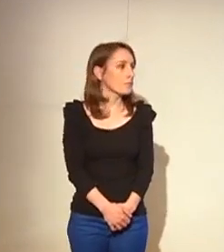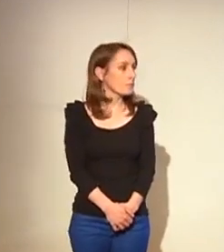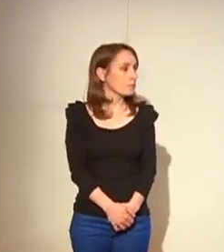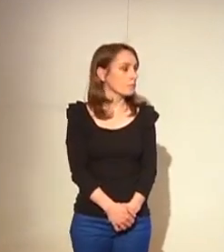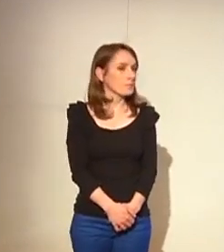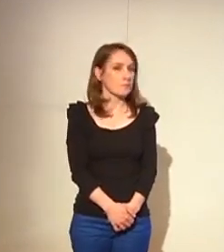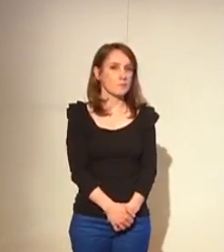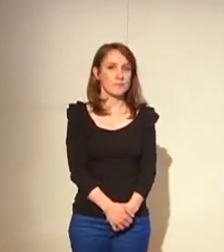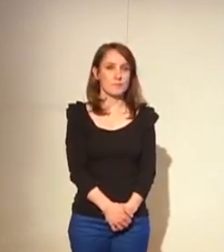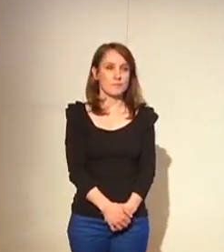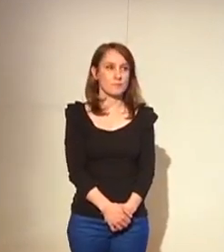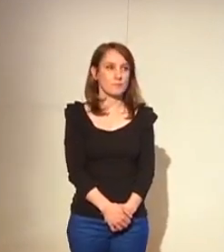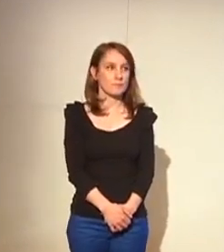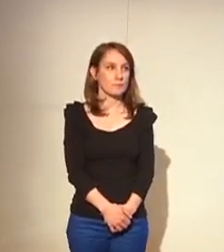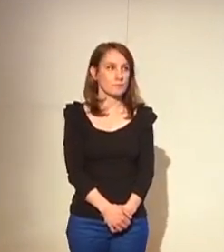allez